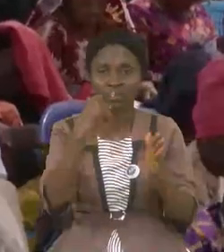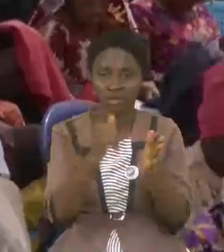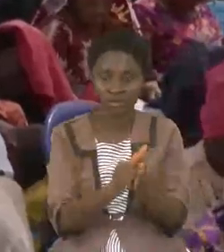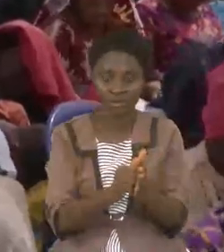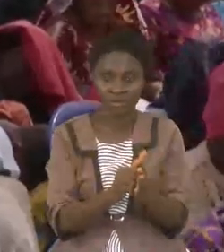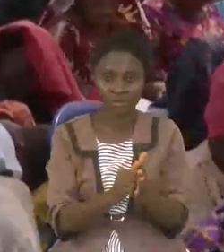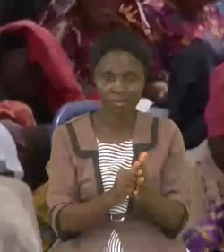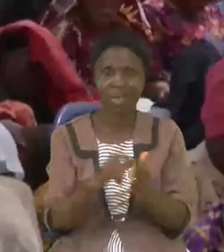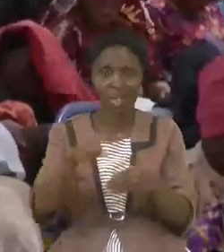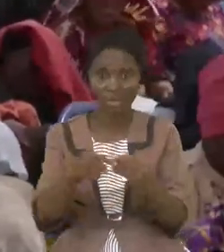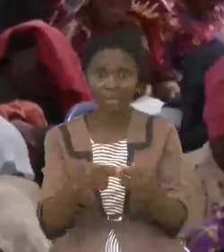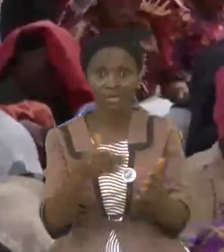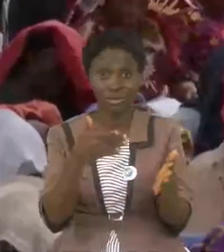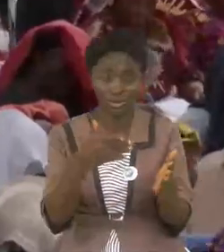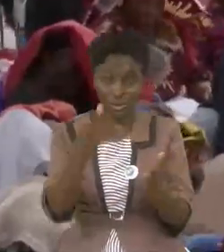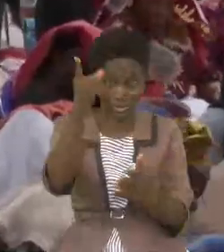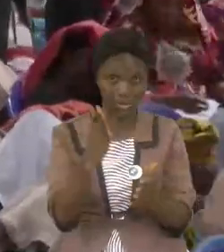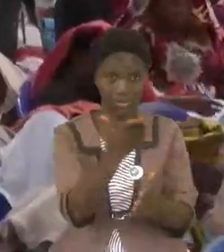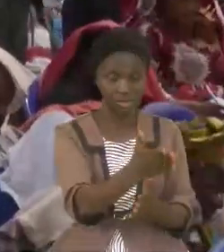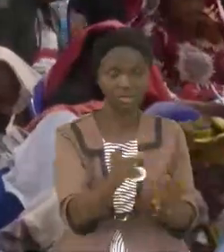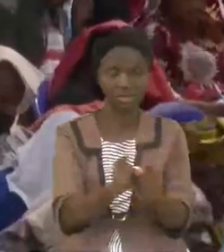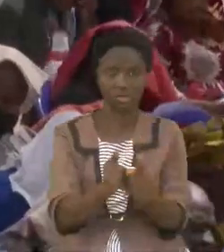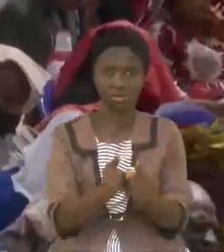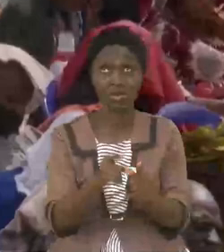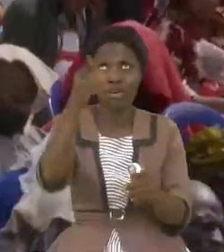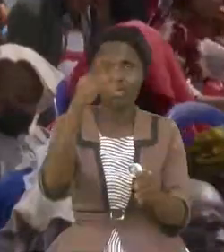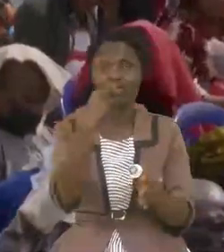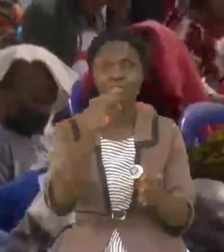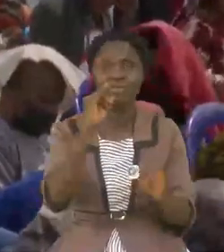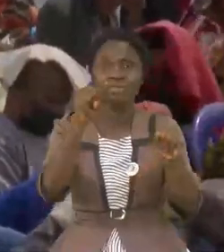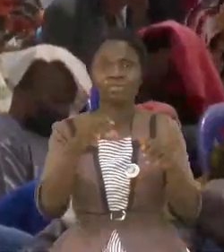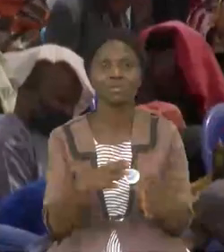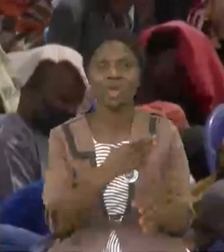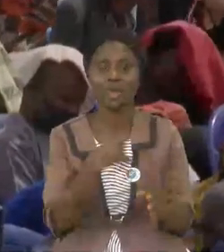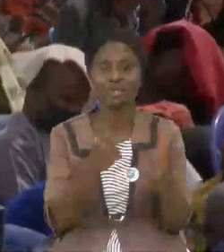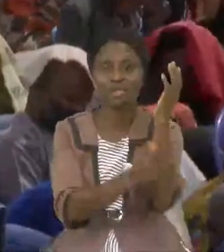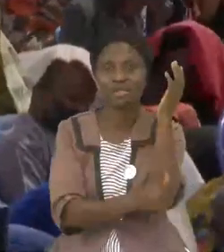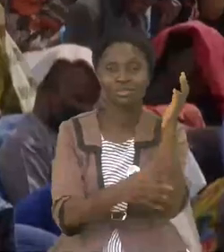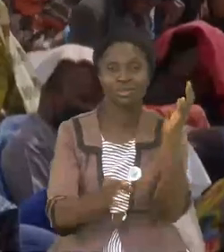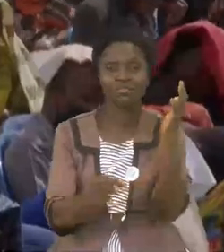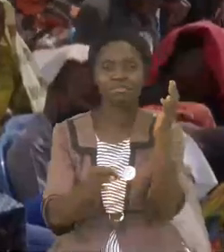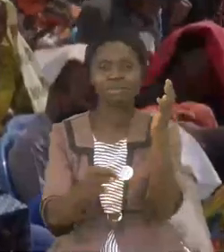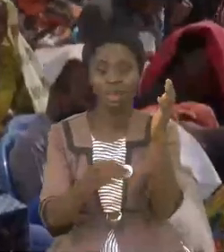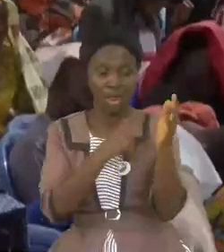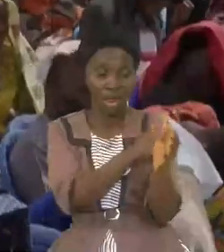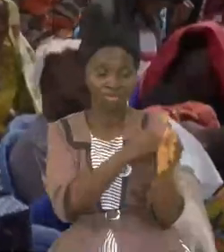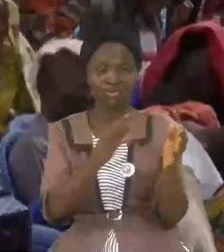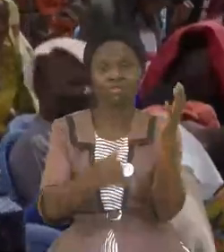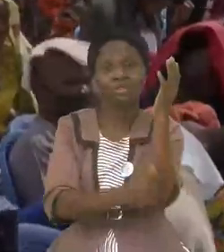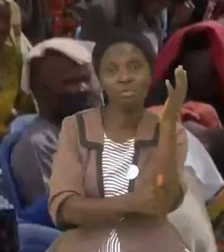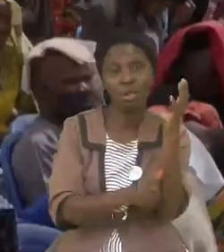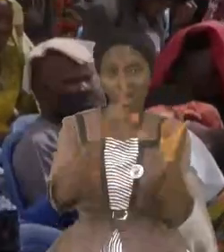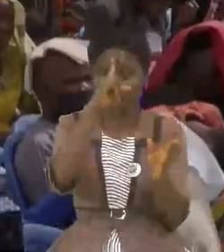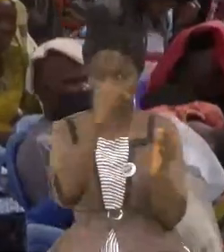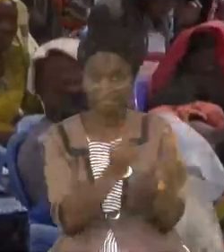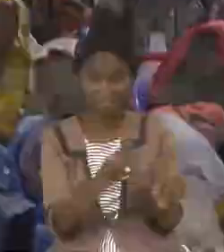Romains 4, voyons le verset 20 qui nous parle de Dieu qui est capable et l'attitude